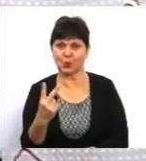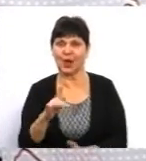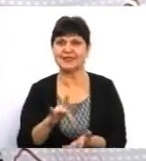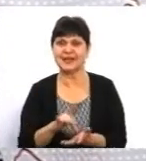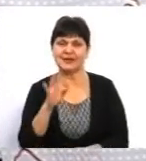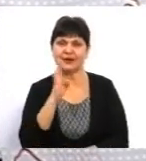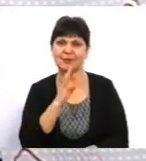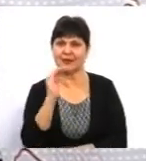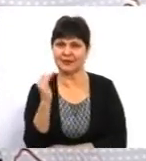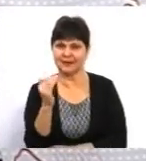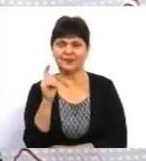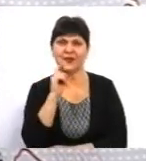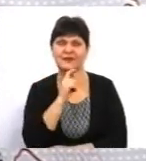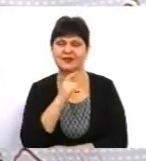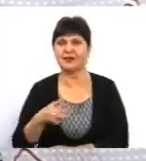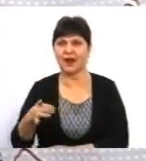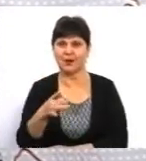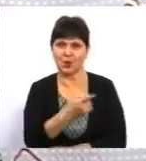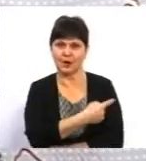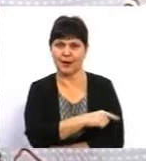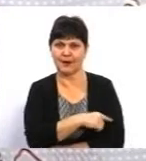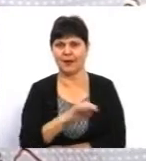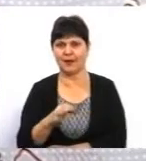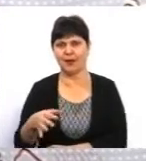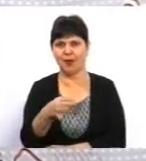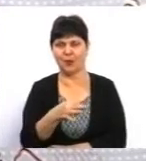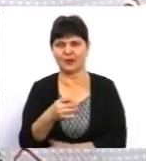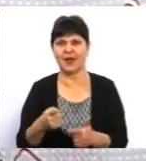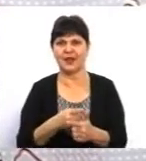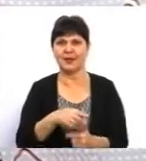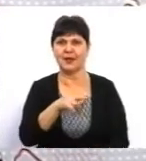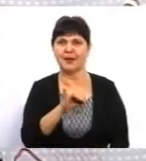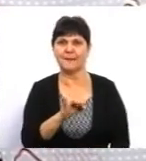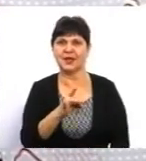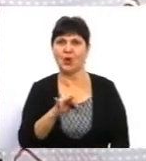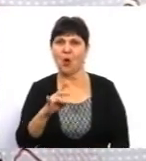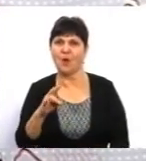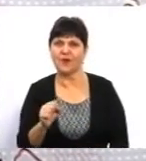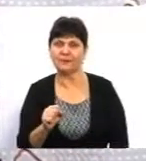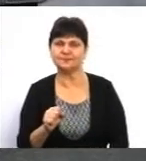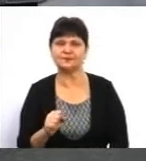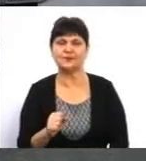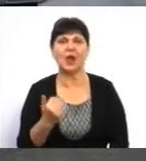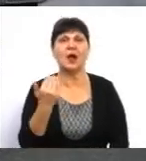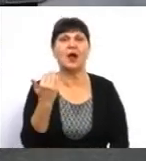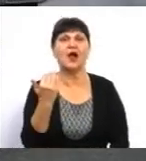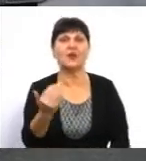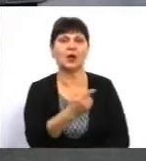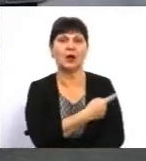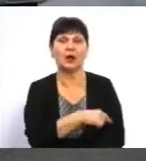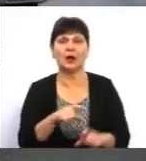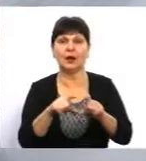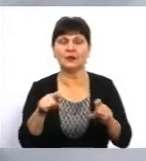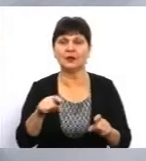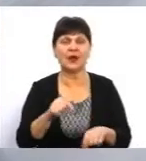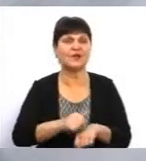дитини. Це Вінницька районна лікарня і обласна лікарня імені Пирогова. Скажіть, як вони відреагували, як вони сприйняли цю